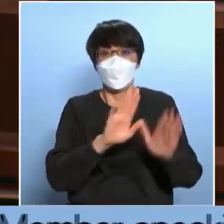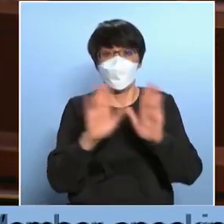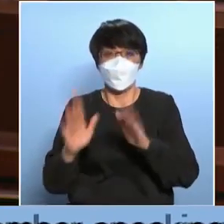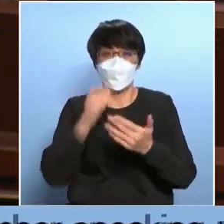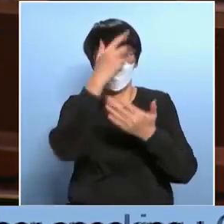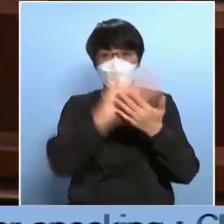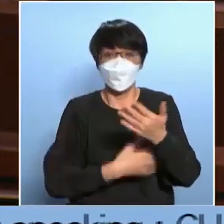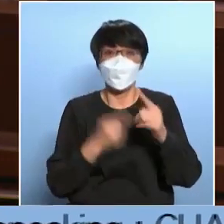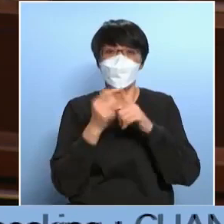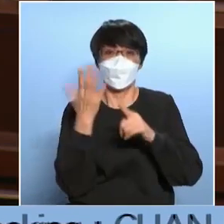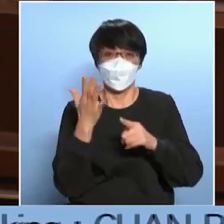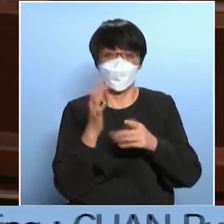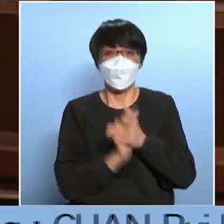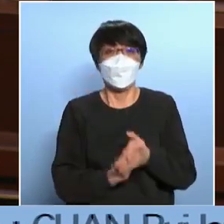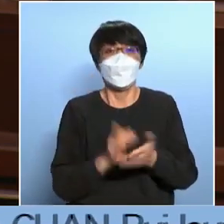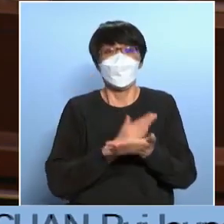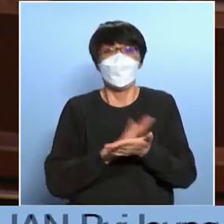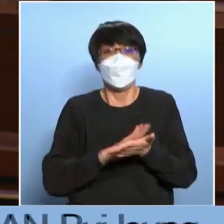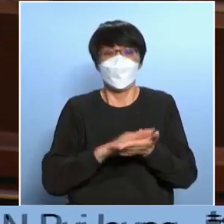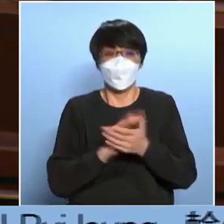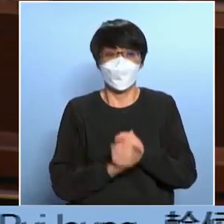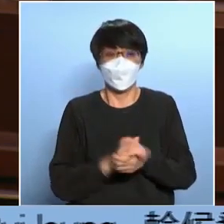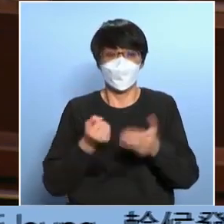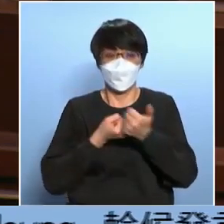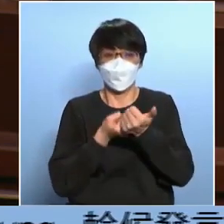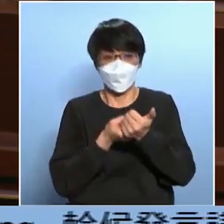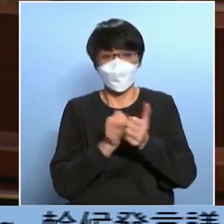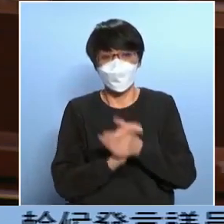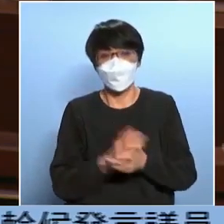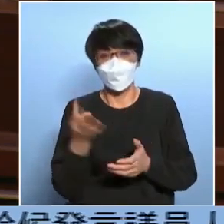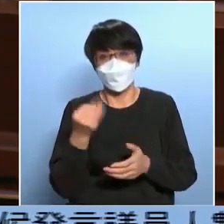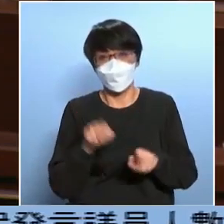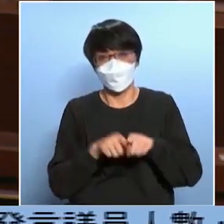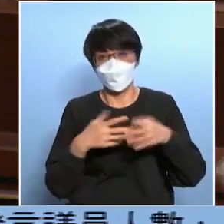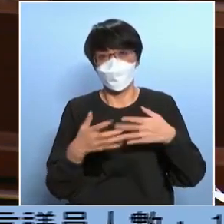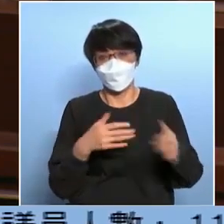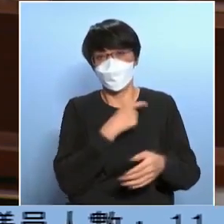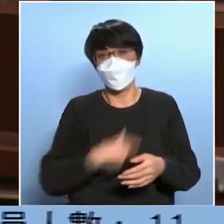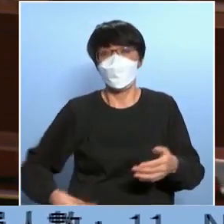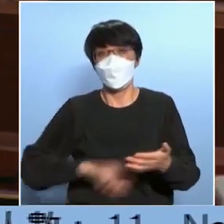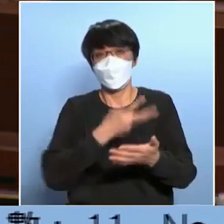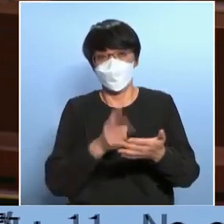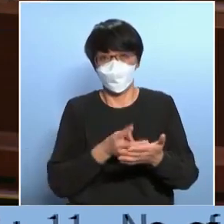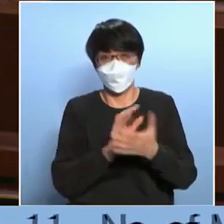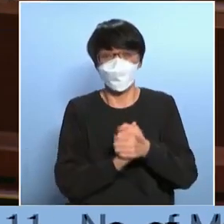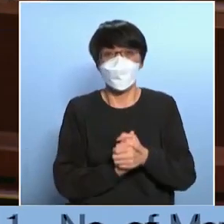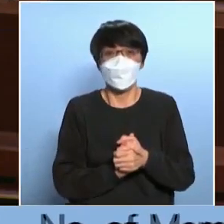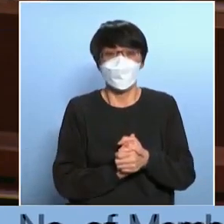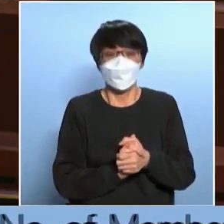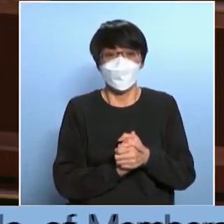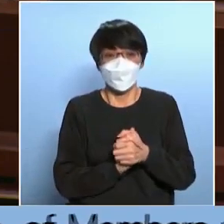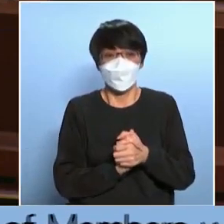制度及人手需要的議案，我亦支持多位議員的修正案，除了